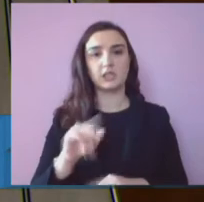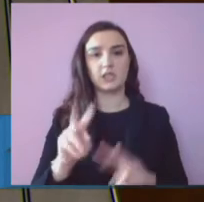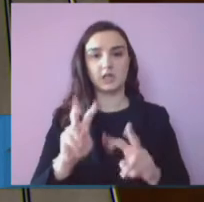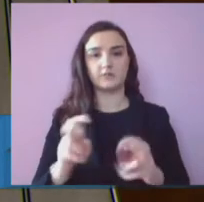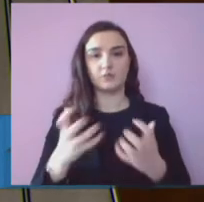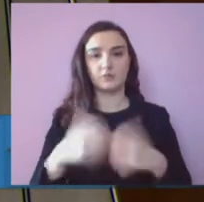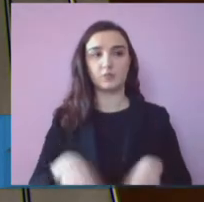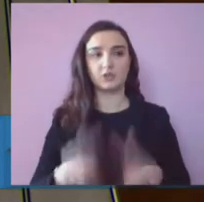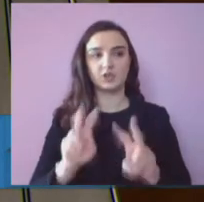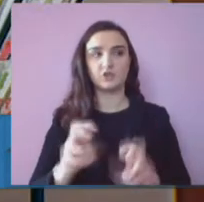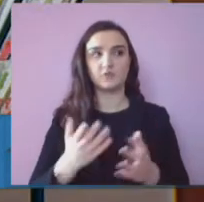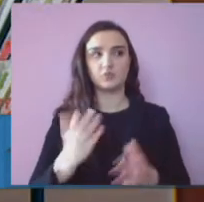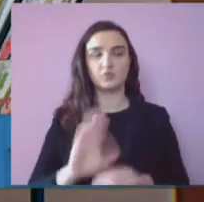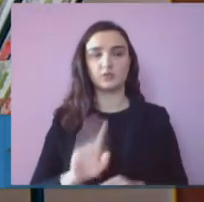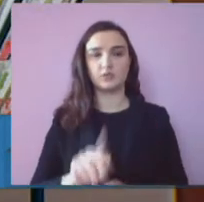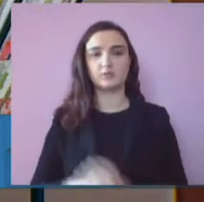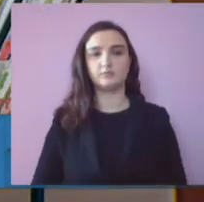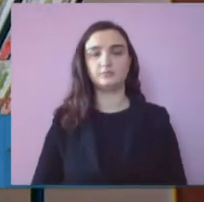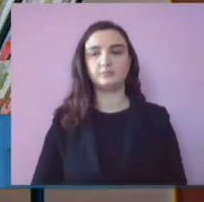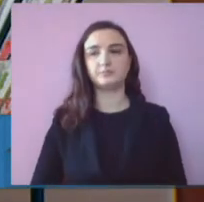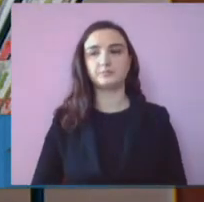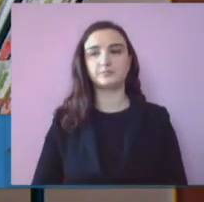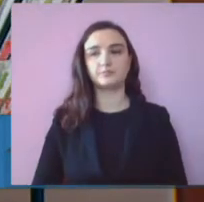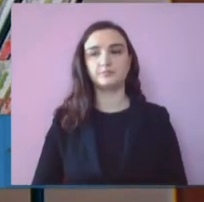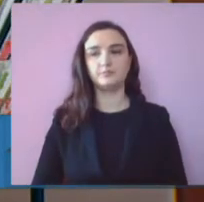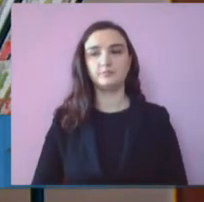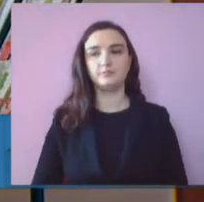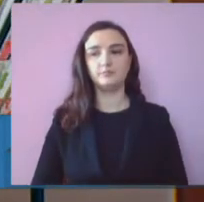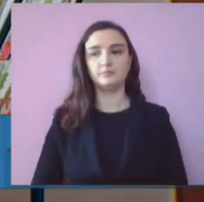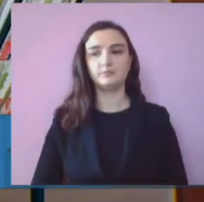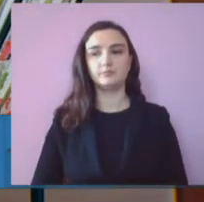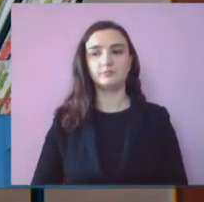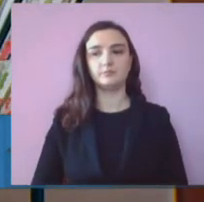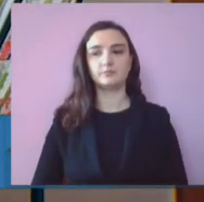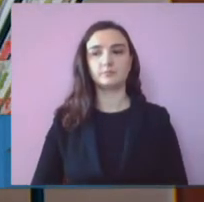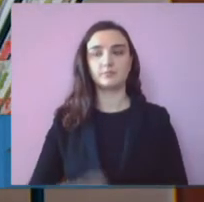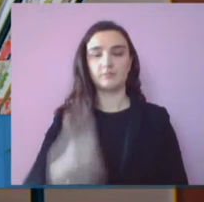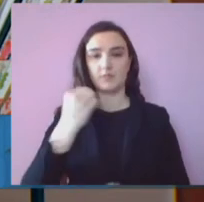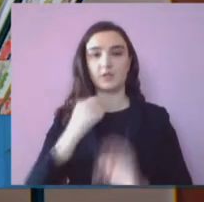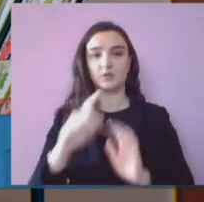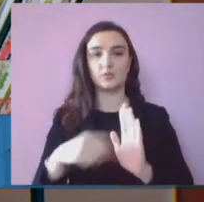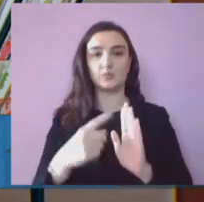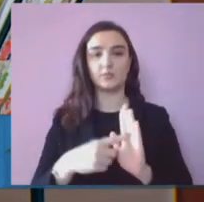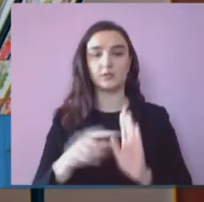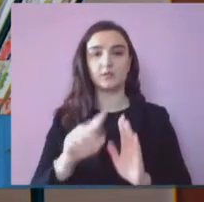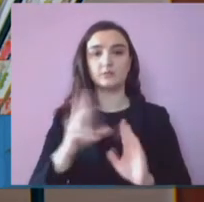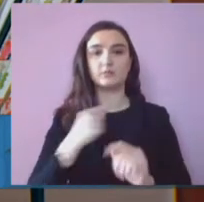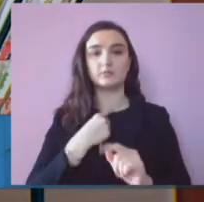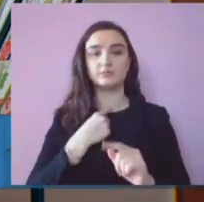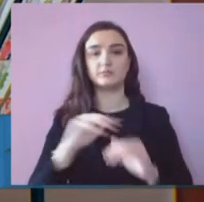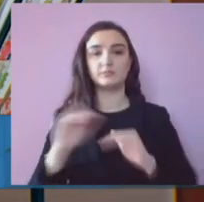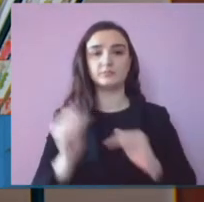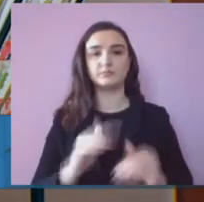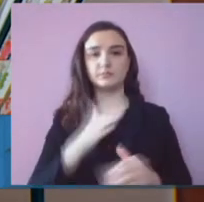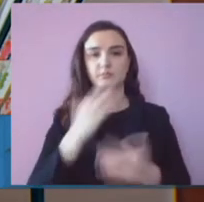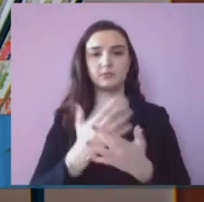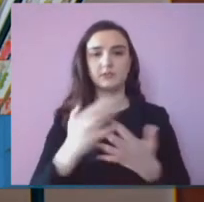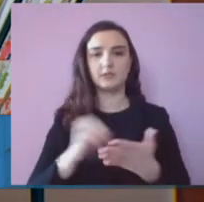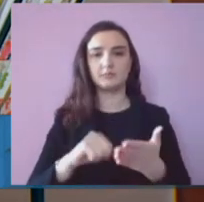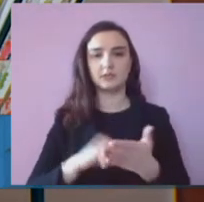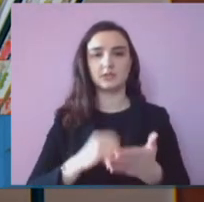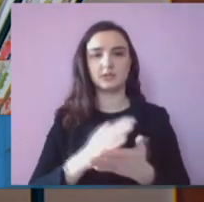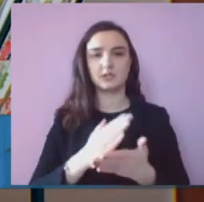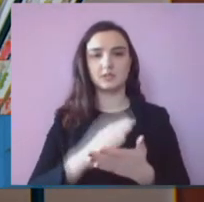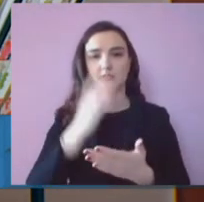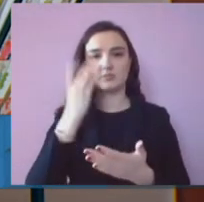არა? დიდი მადლობა. საქმე იმაშია, რომ ფარისებრი ჯირკვლის ფუნქციის დაქვეითების მრავალი მიზეზი არსებობს. ეს